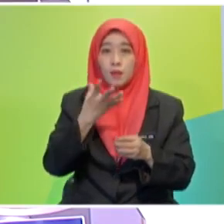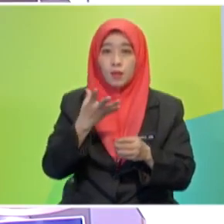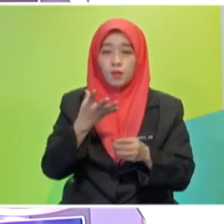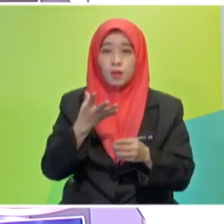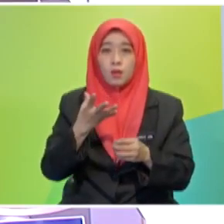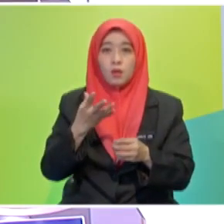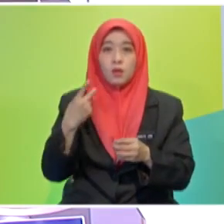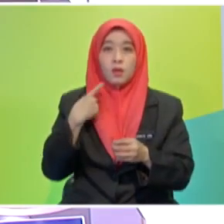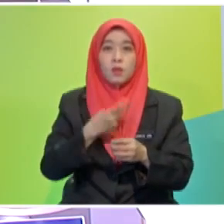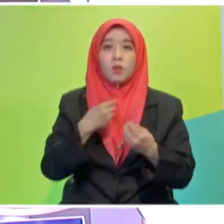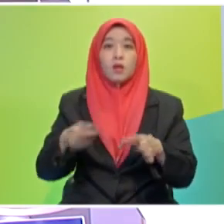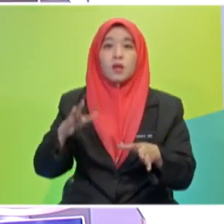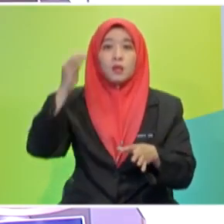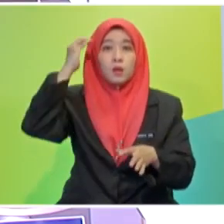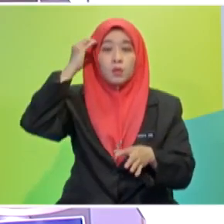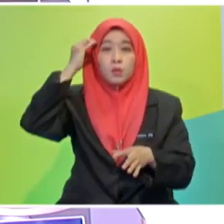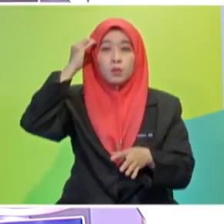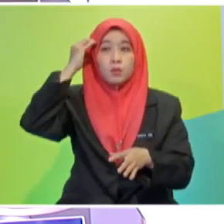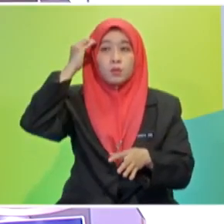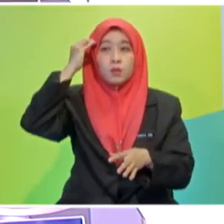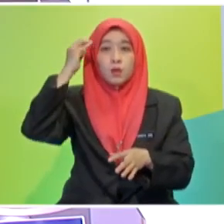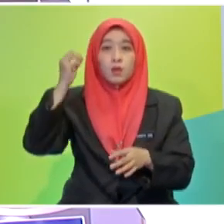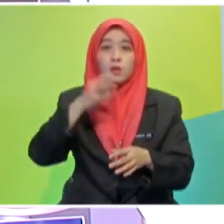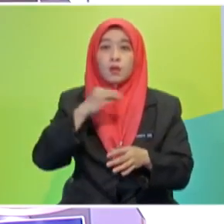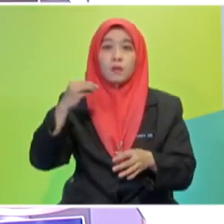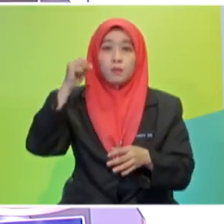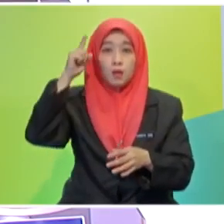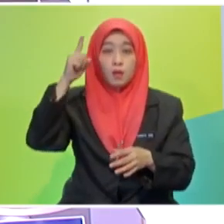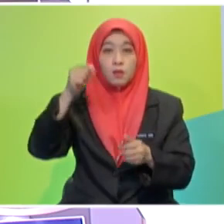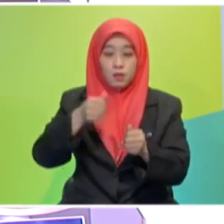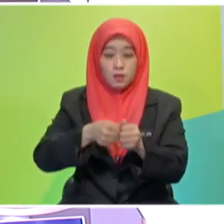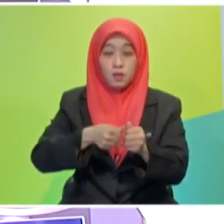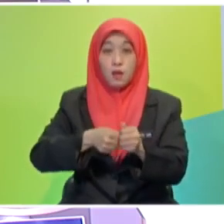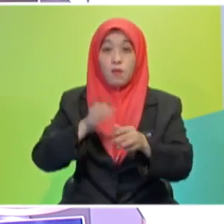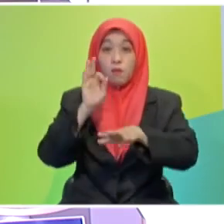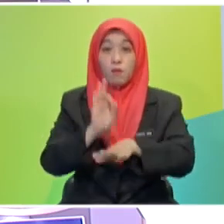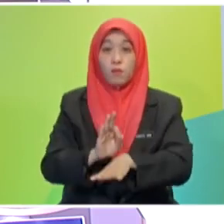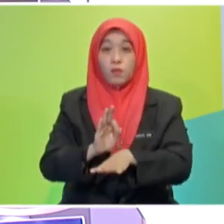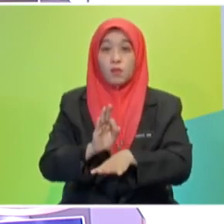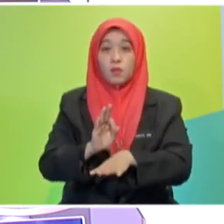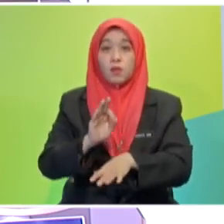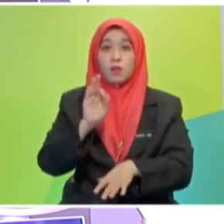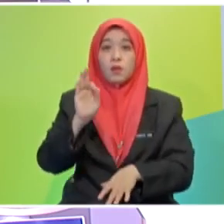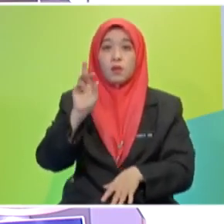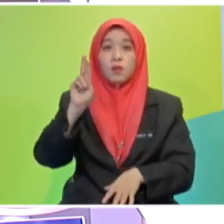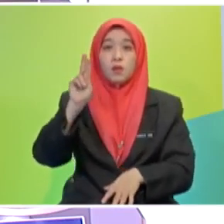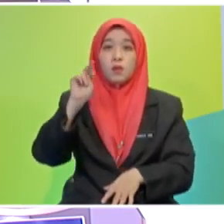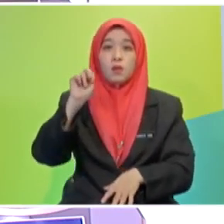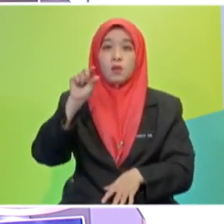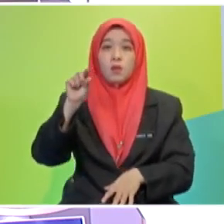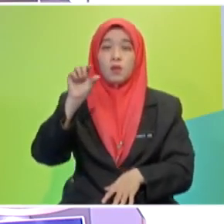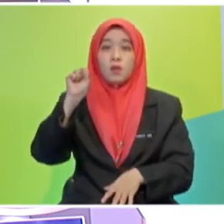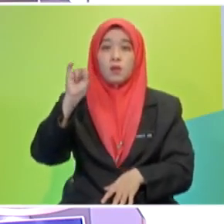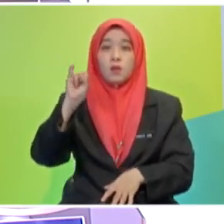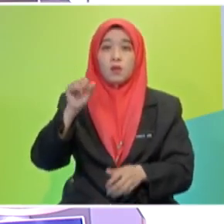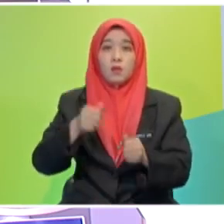Kita dah tahu dan faham setiap fungsi komponen yang kita pilih, iaitu kita